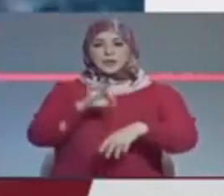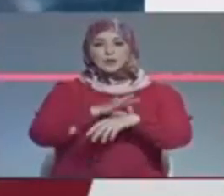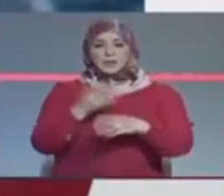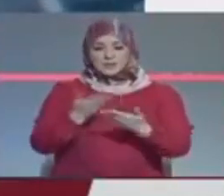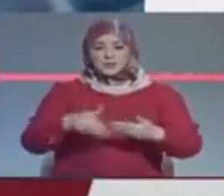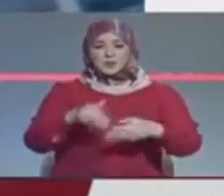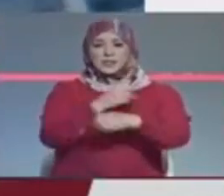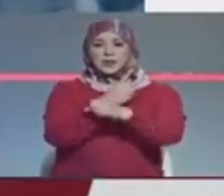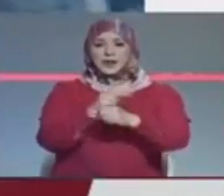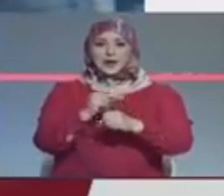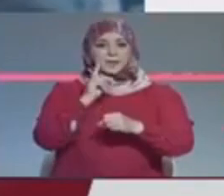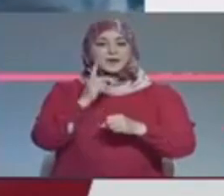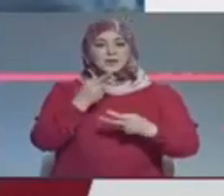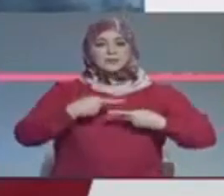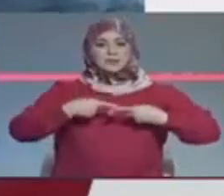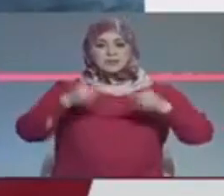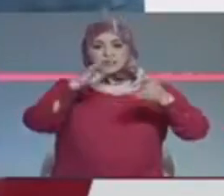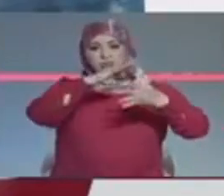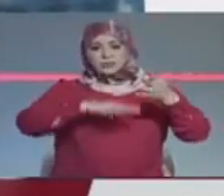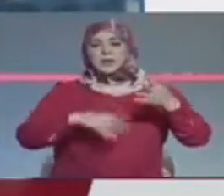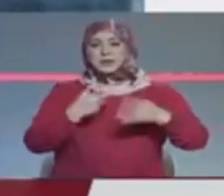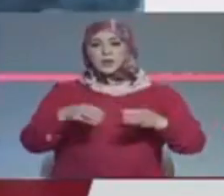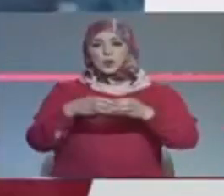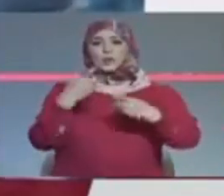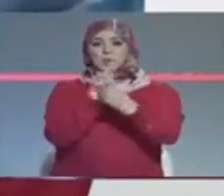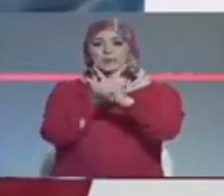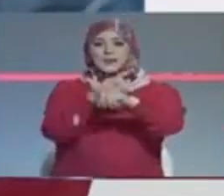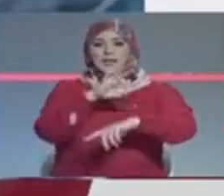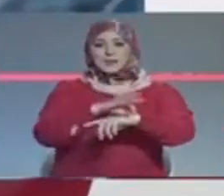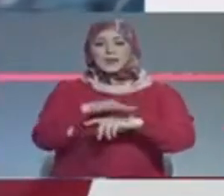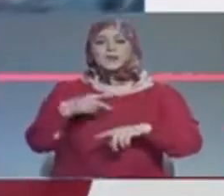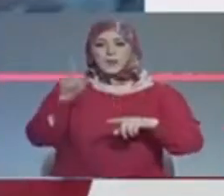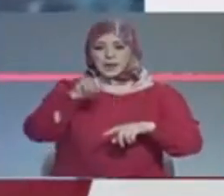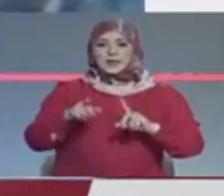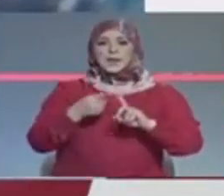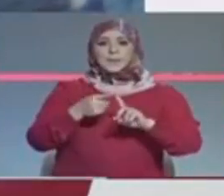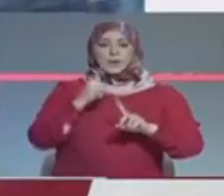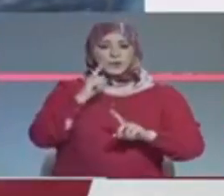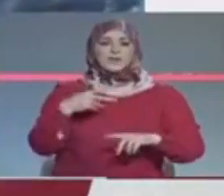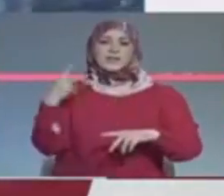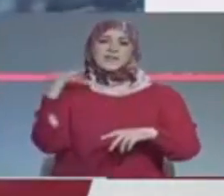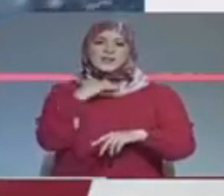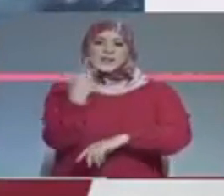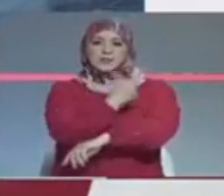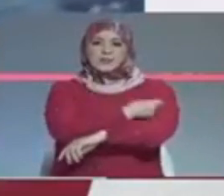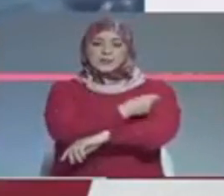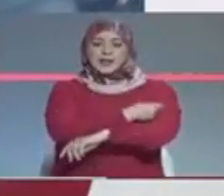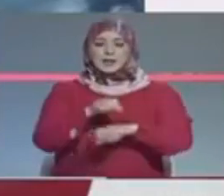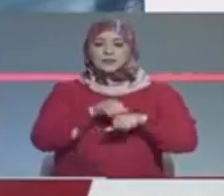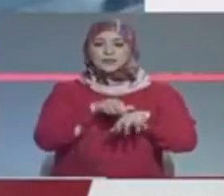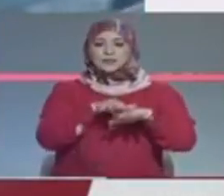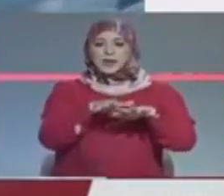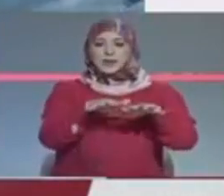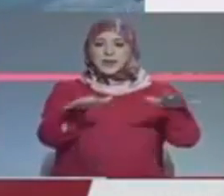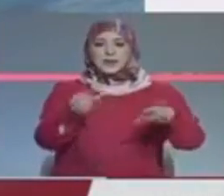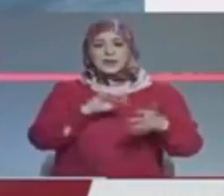مراحله، وفق بيان أصدرته العمادة التي أكدت كذلك على أهمية التسريع في نسق التلقيح وتعميمه،